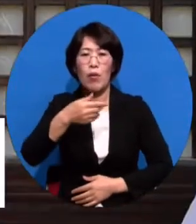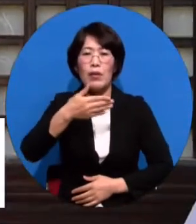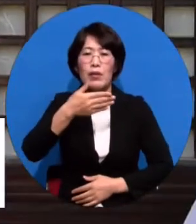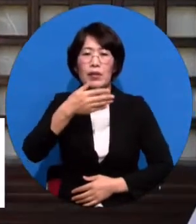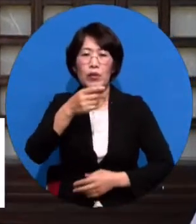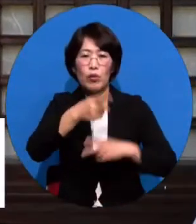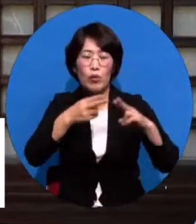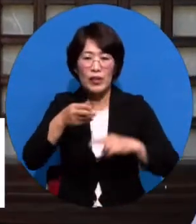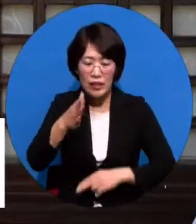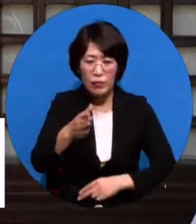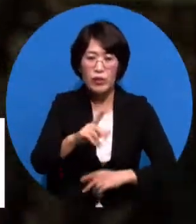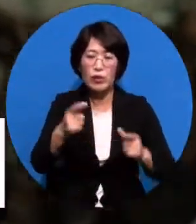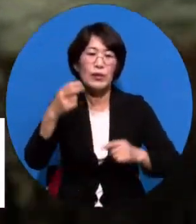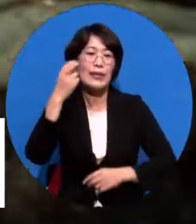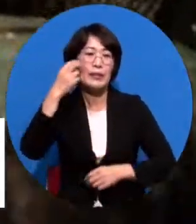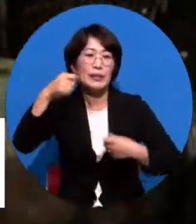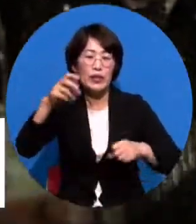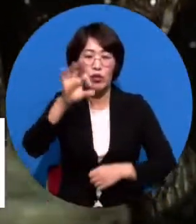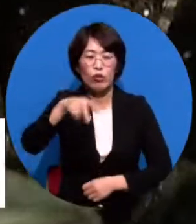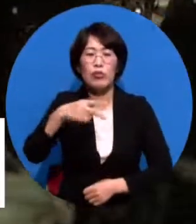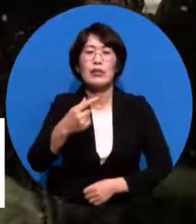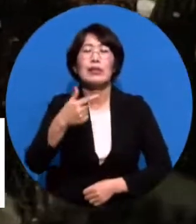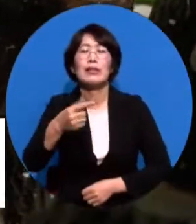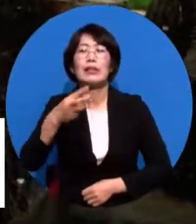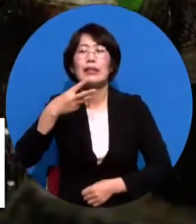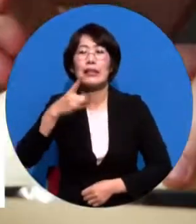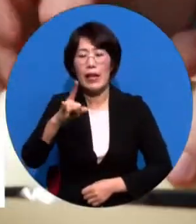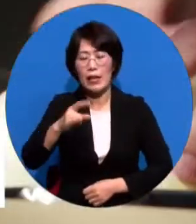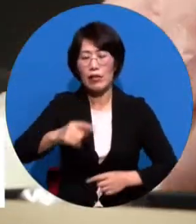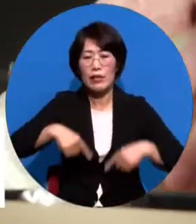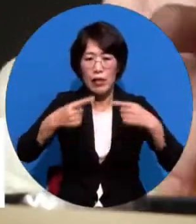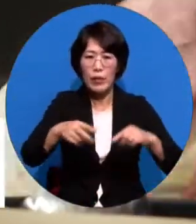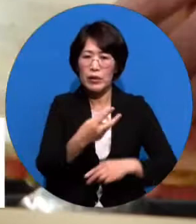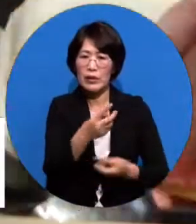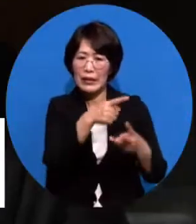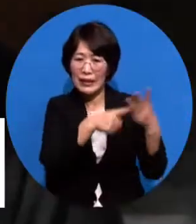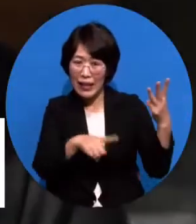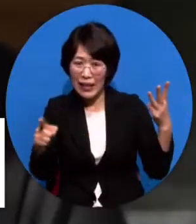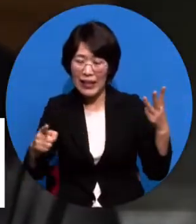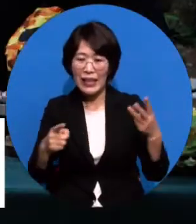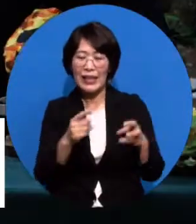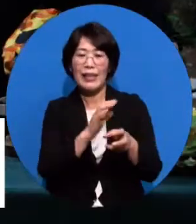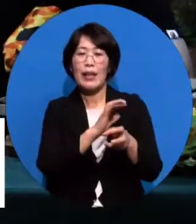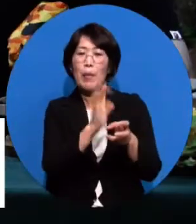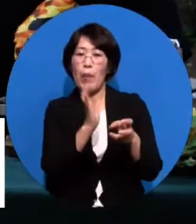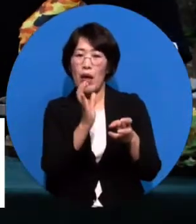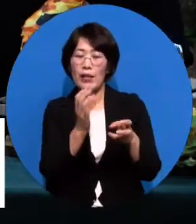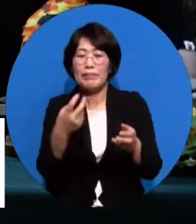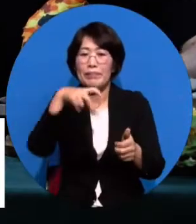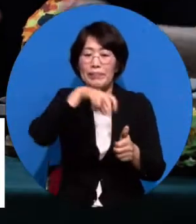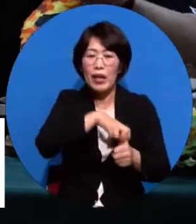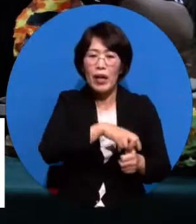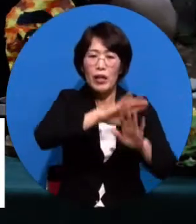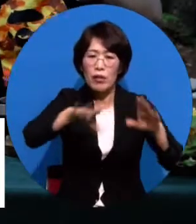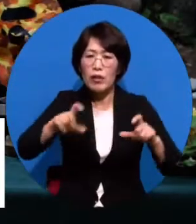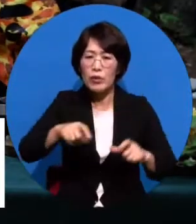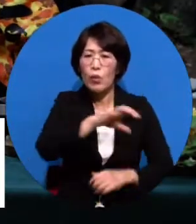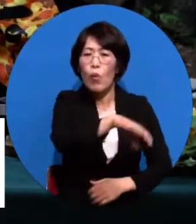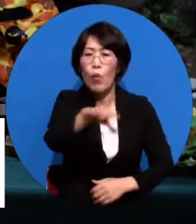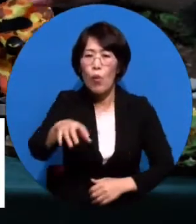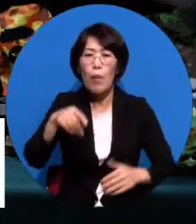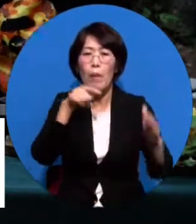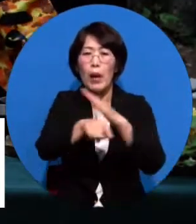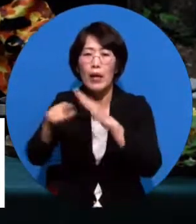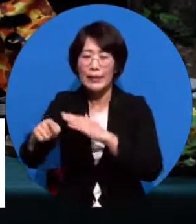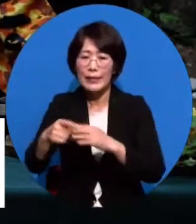칼럼니스트 에 개그맨 윤택 c 가 출연합니다 이들은 부드 트럭을 타고 전남 적 로컬 부도 생산 들의 직접 학문 의